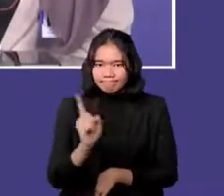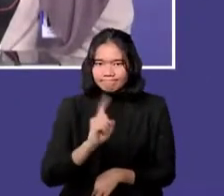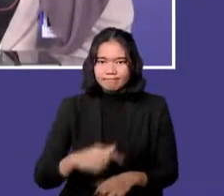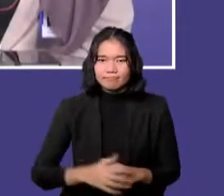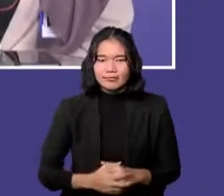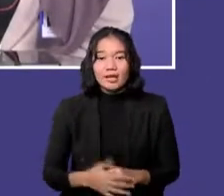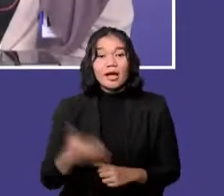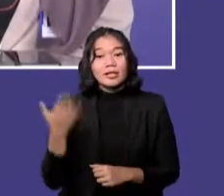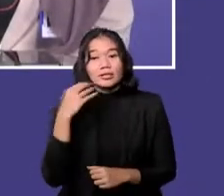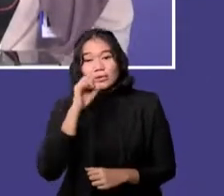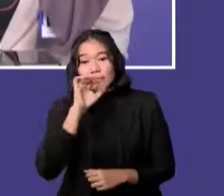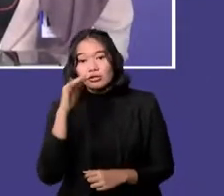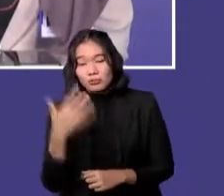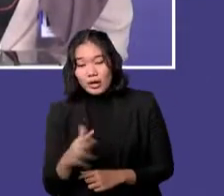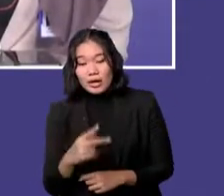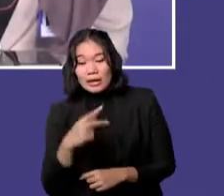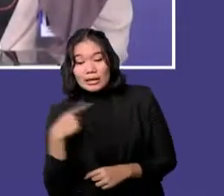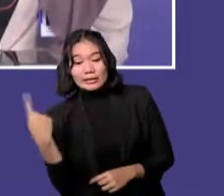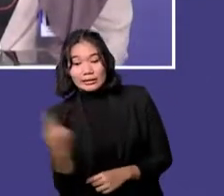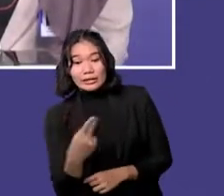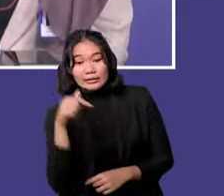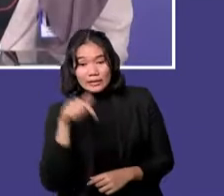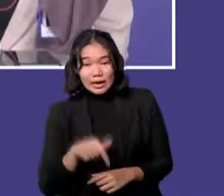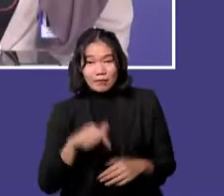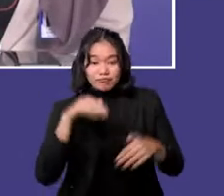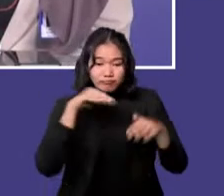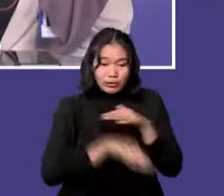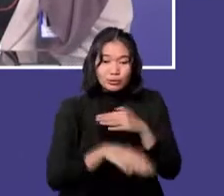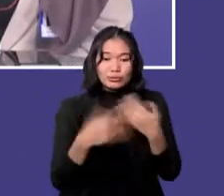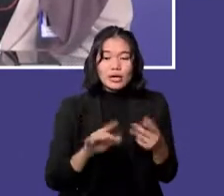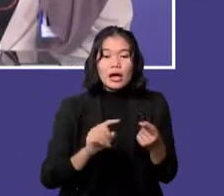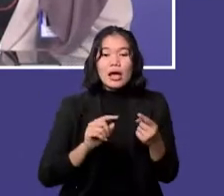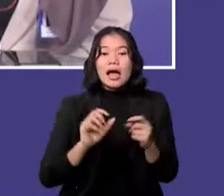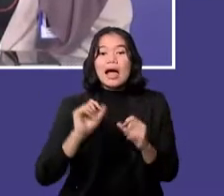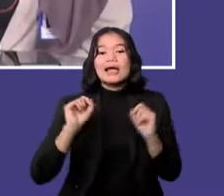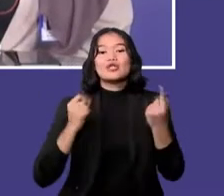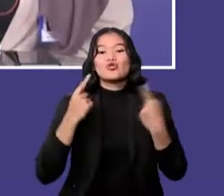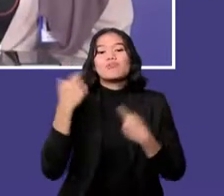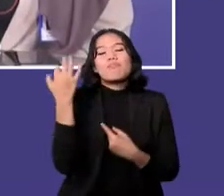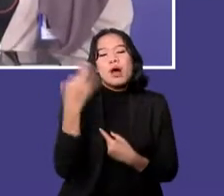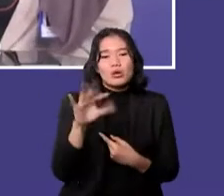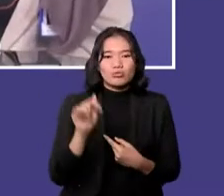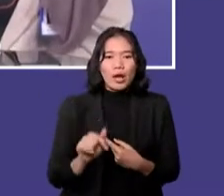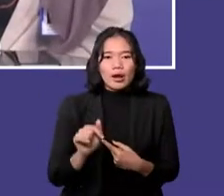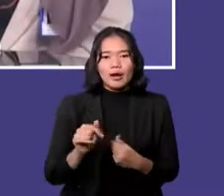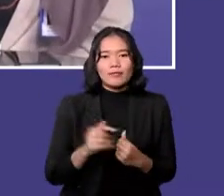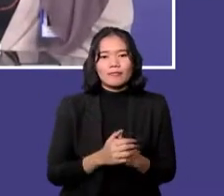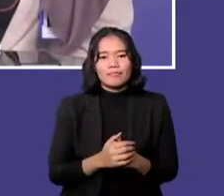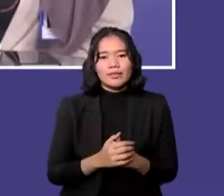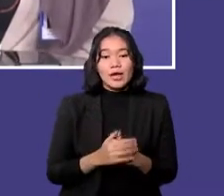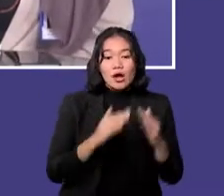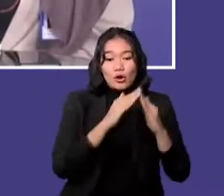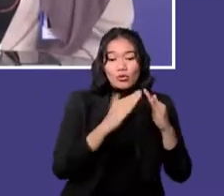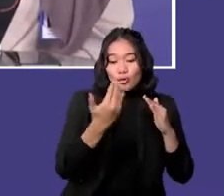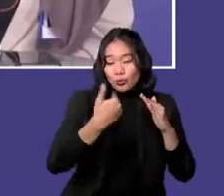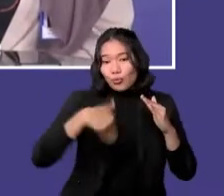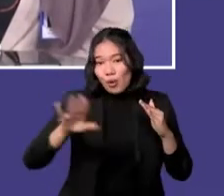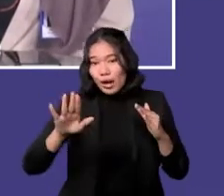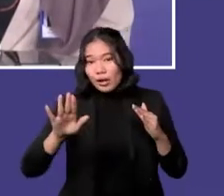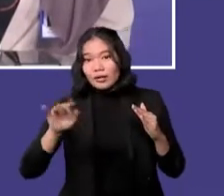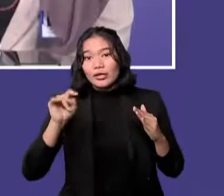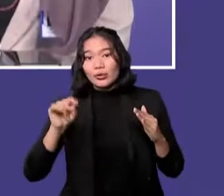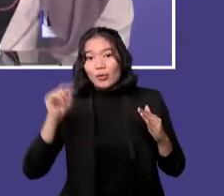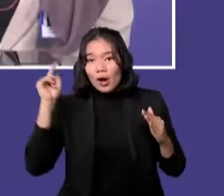sampaikan, benar-benar kita sudah masuk kepada satu kehidupan baru ya. Yang sekarang, sampai mau keluar rumah aja untuk saya